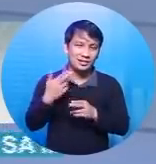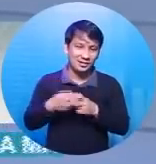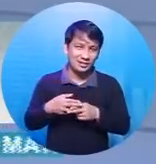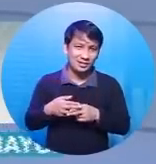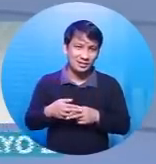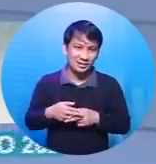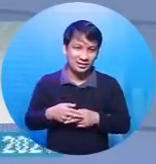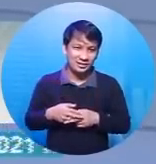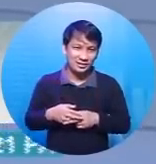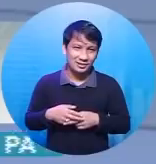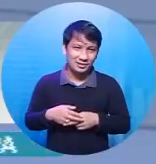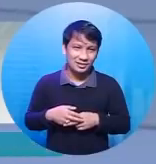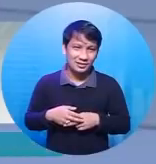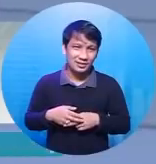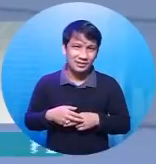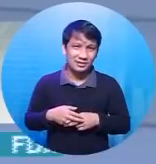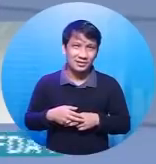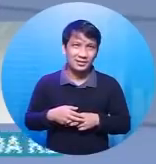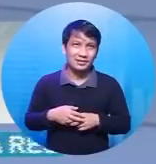Anong pangalan niyo po?